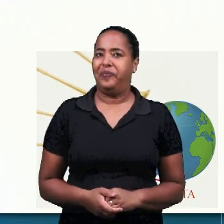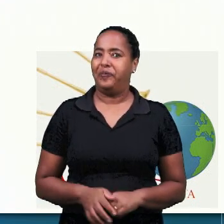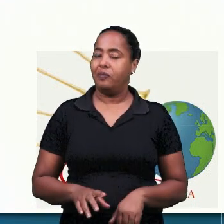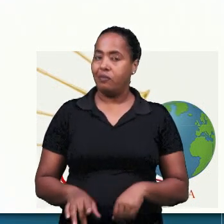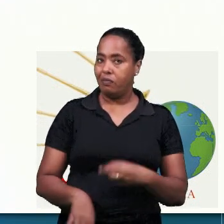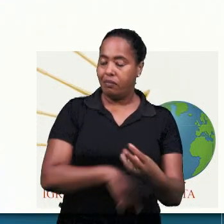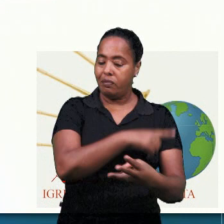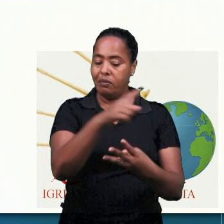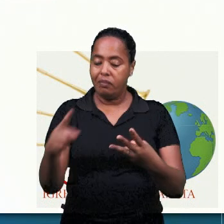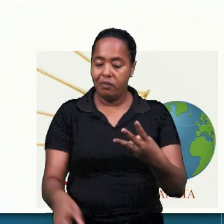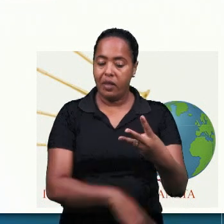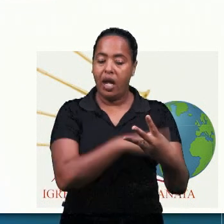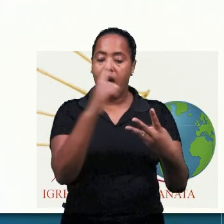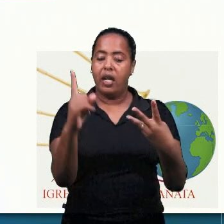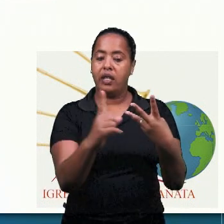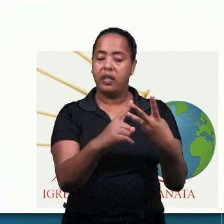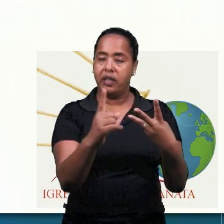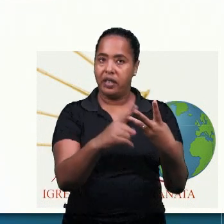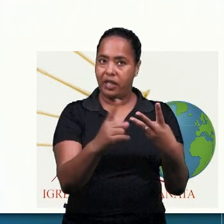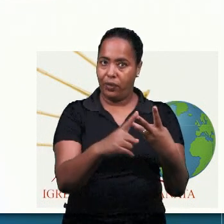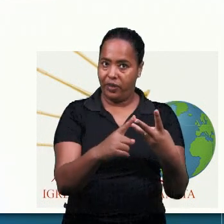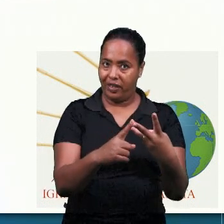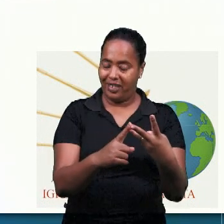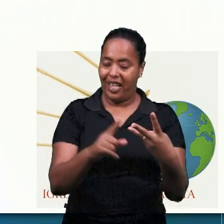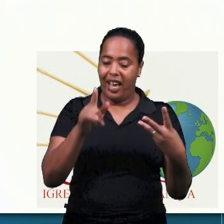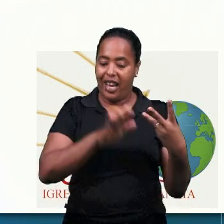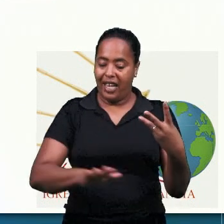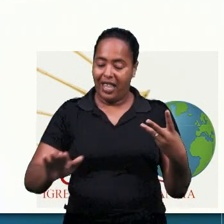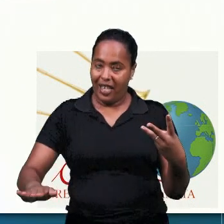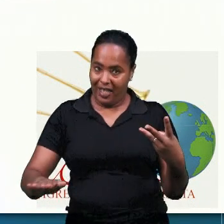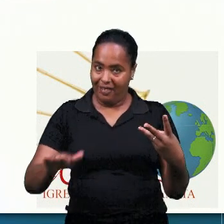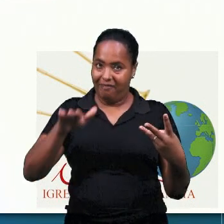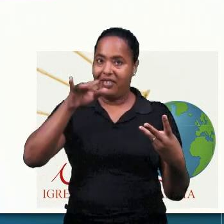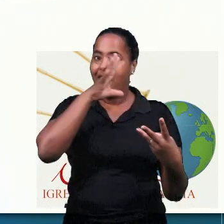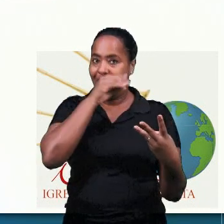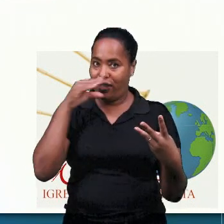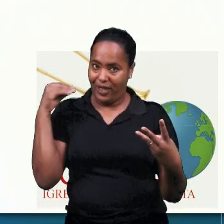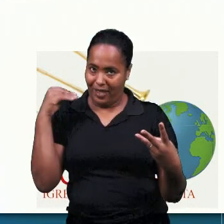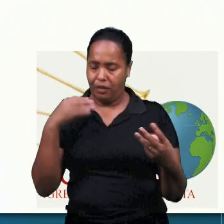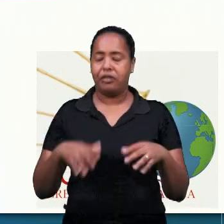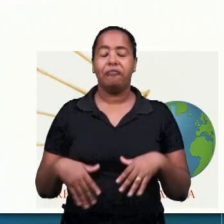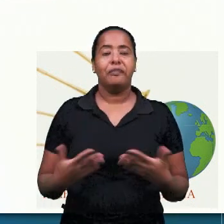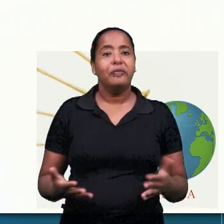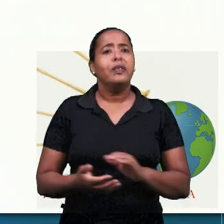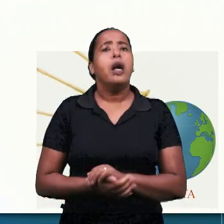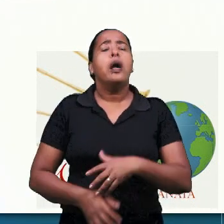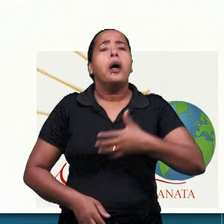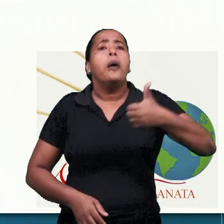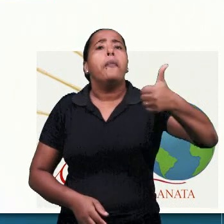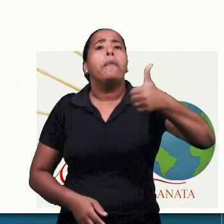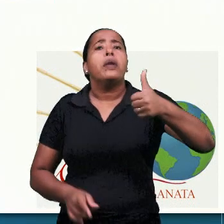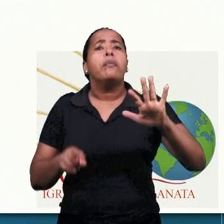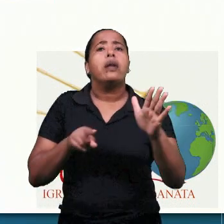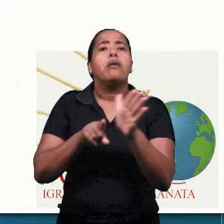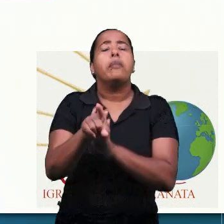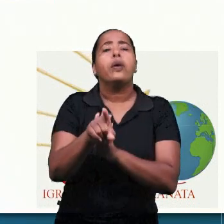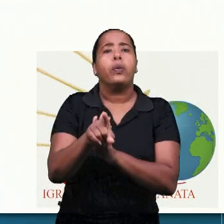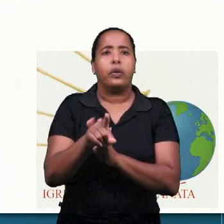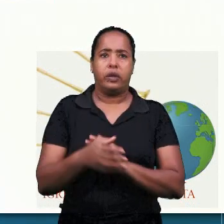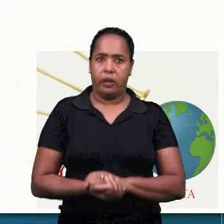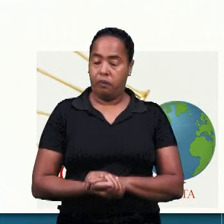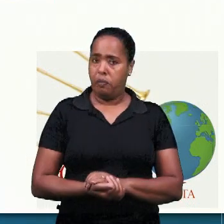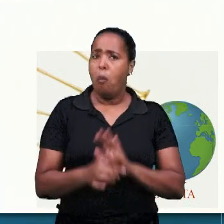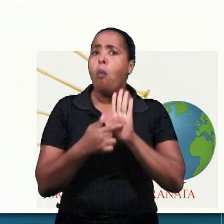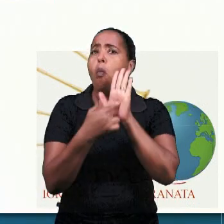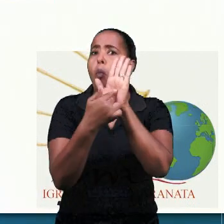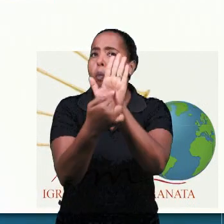La prochaine partie, donc 3 questions adressées aux enfants, intermédiaires et adolescents. La première question pour